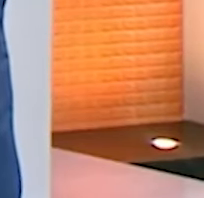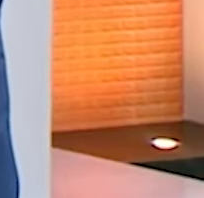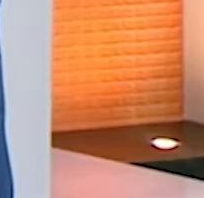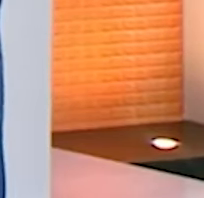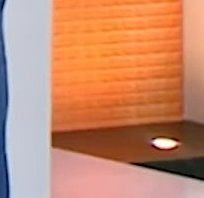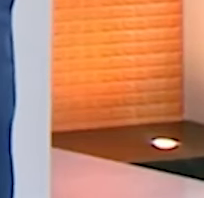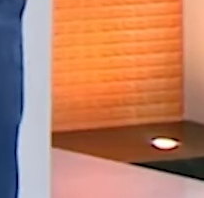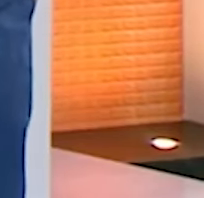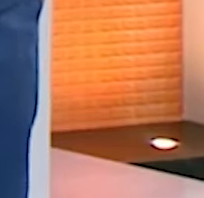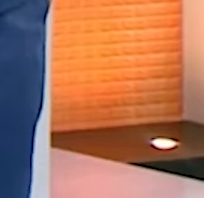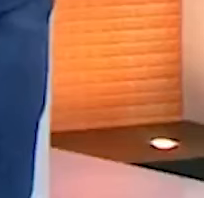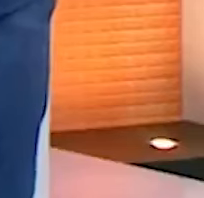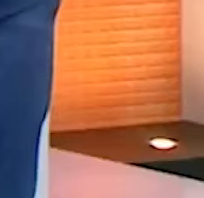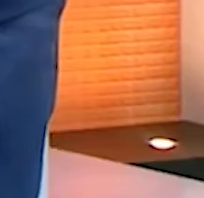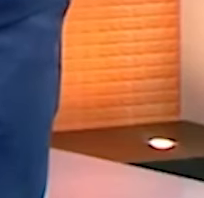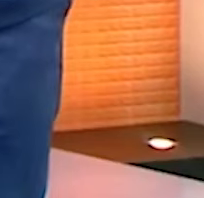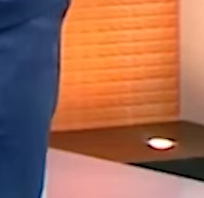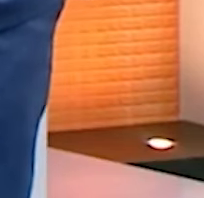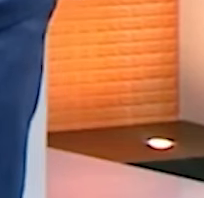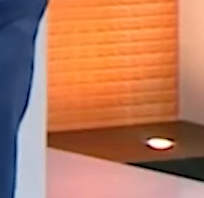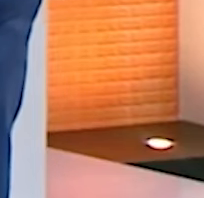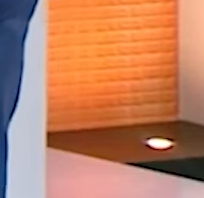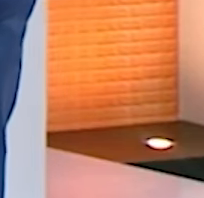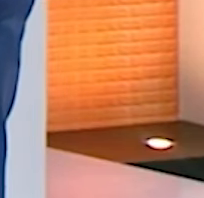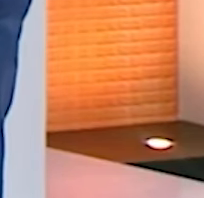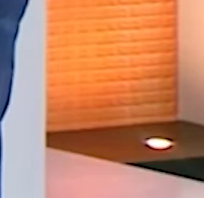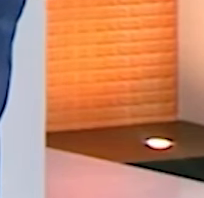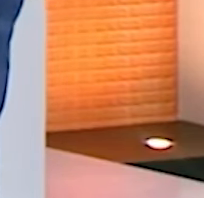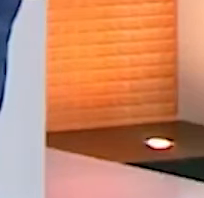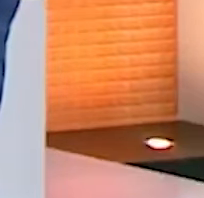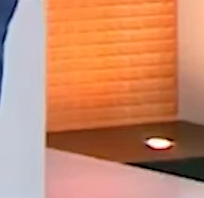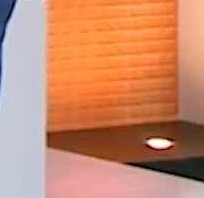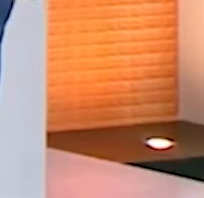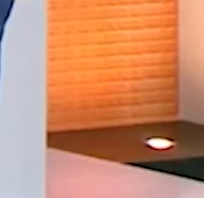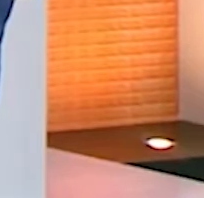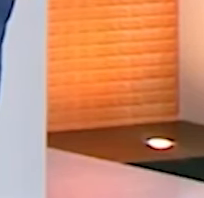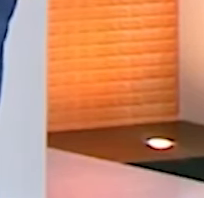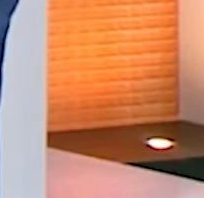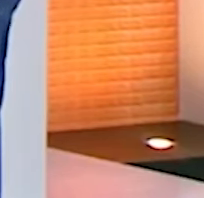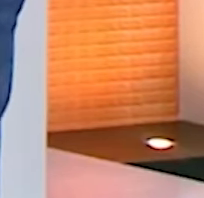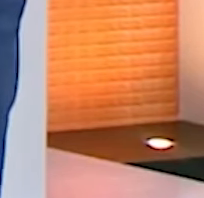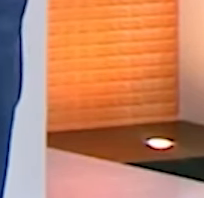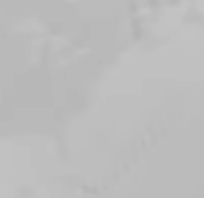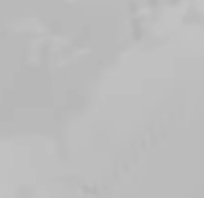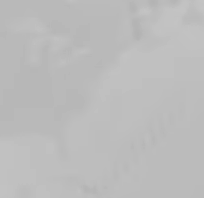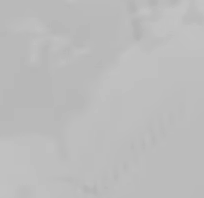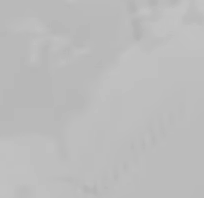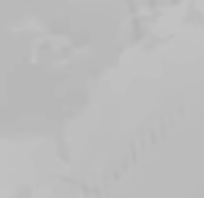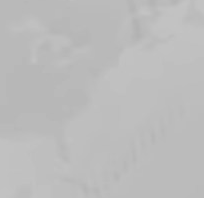Pinoy TV at sa www.gmanews.tv.